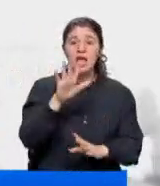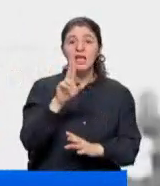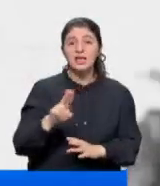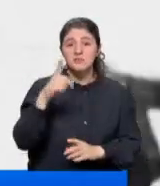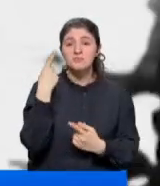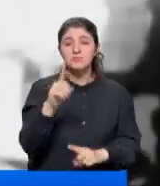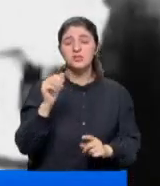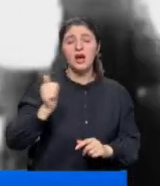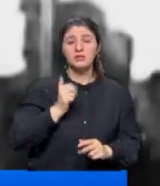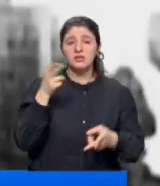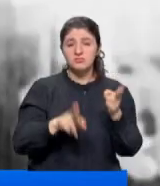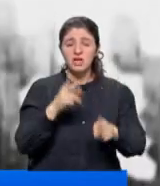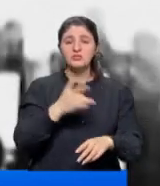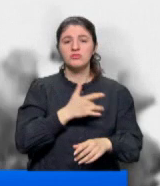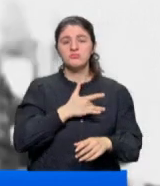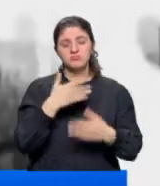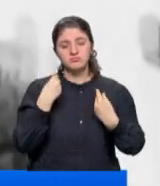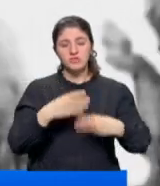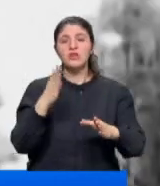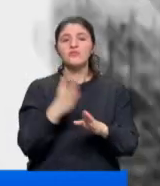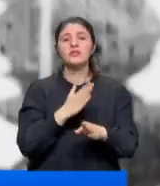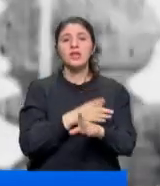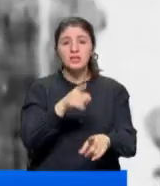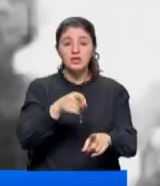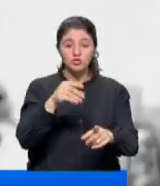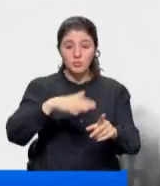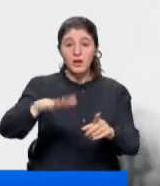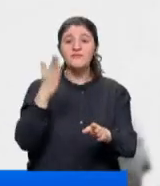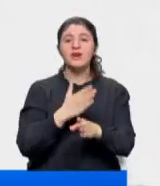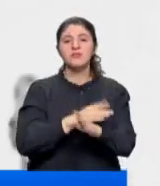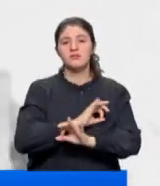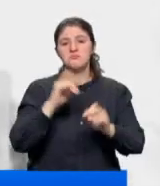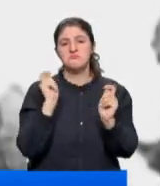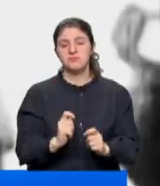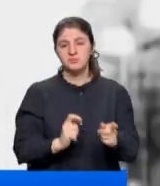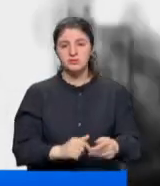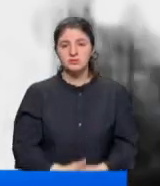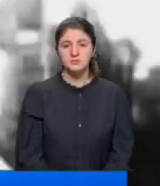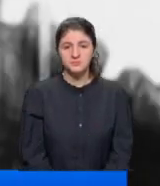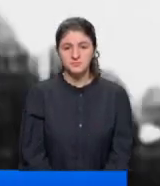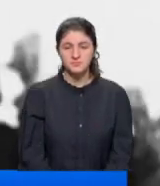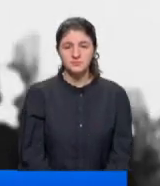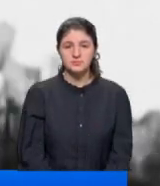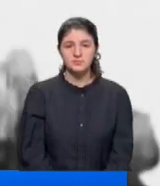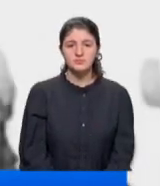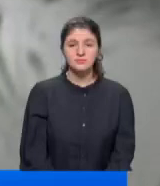bin Şehit Vatan toprağı için canını verdiği toprağı Vatan yaptık asla hayare